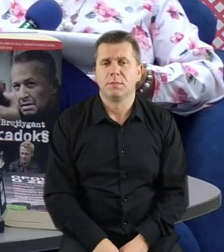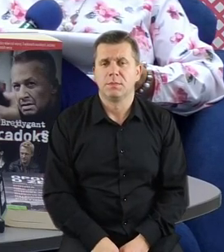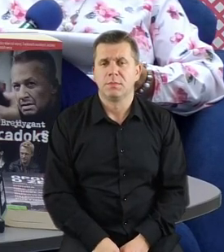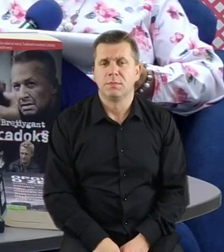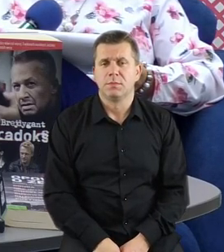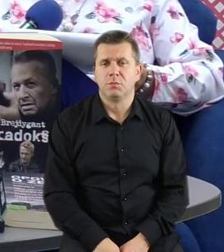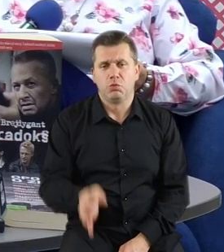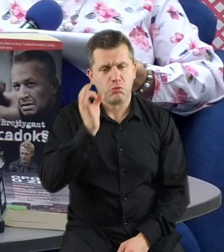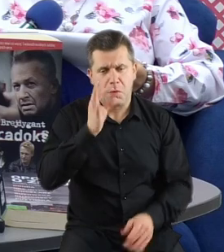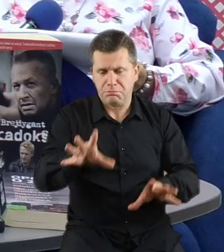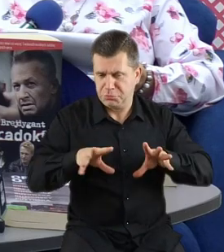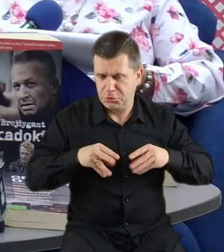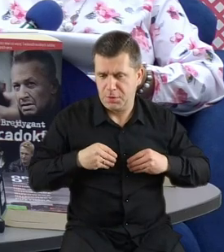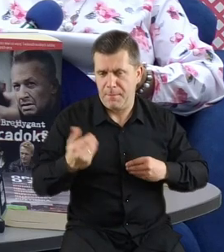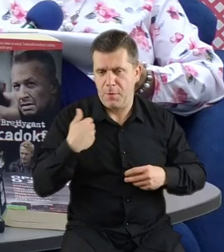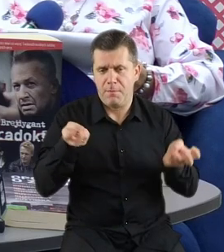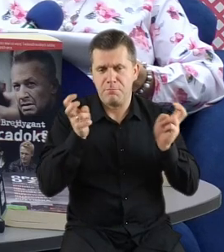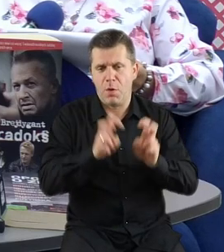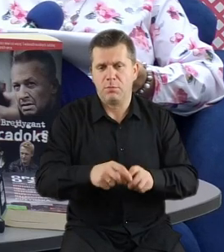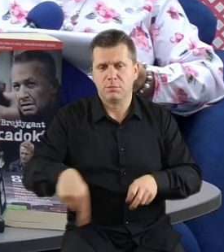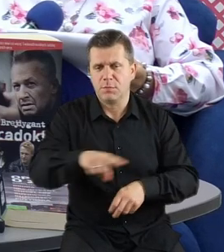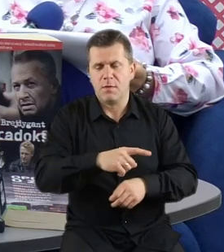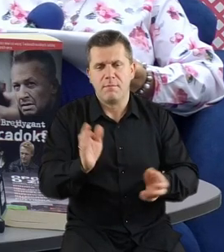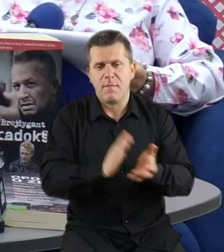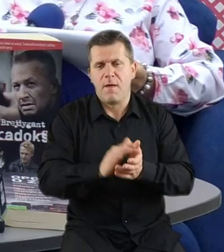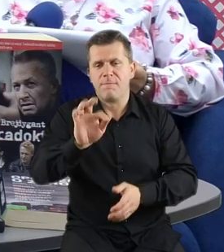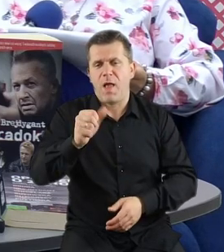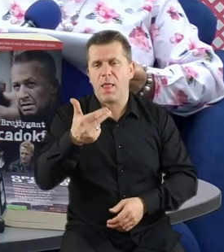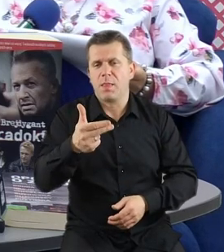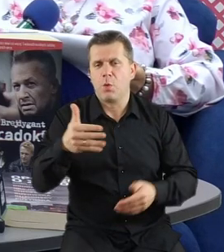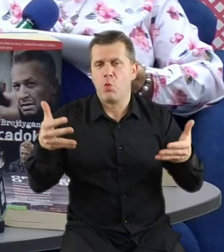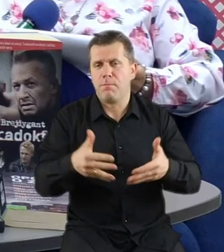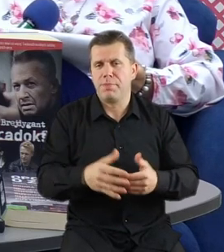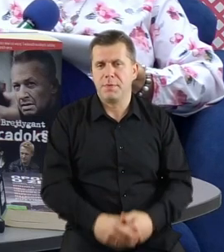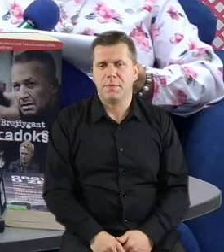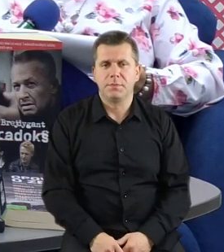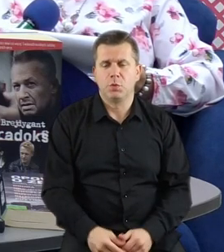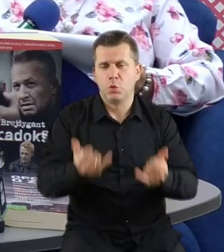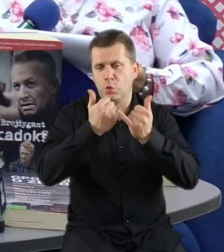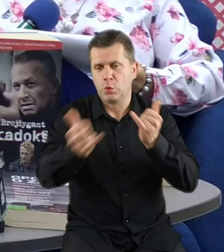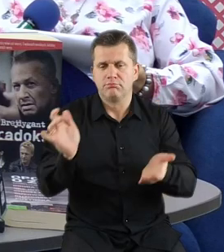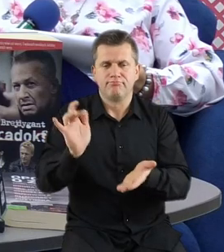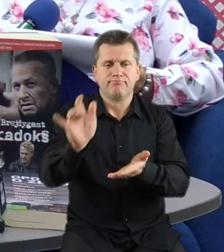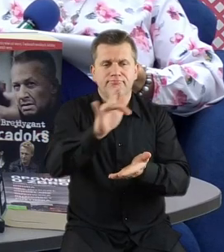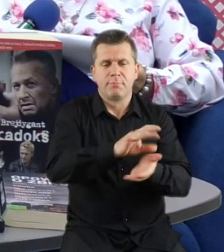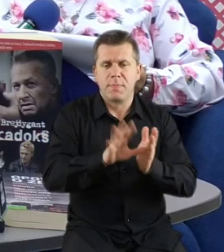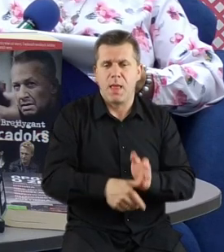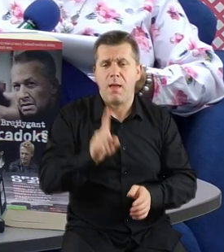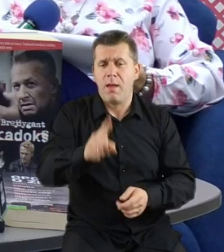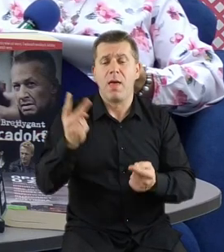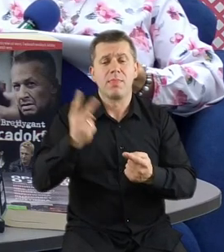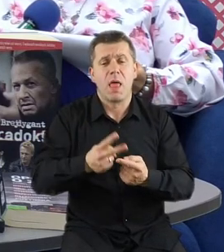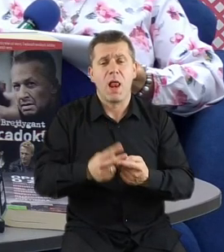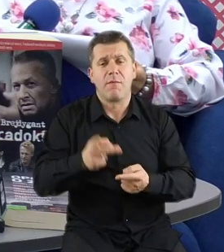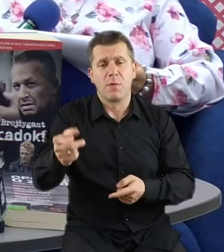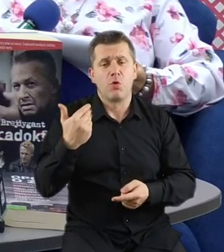Świetnie przyjęty, powstawały jakieś w ogóle fankluby w różnych miastach. No, telewizja